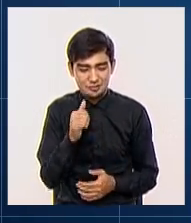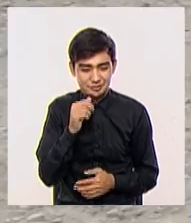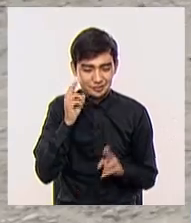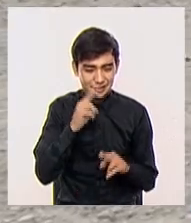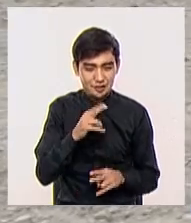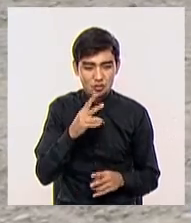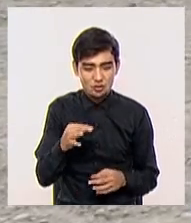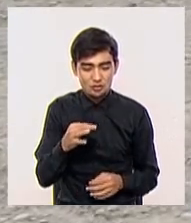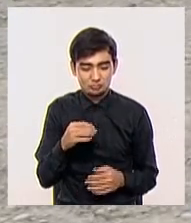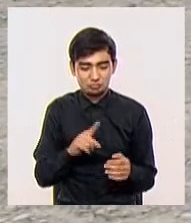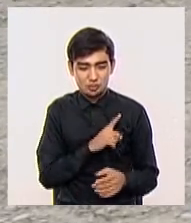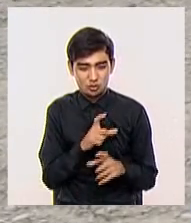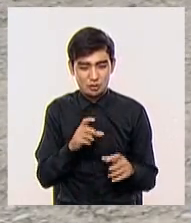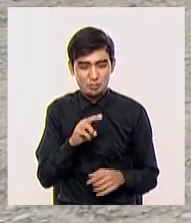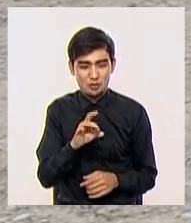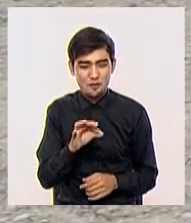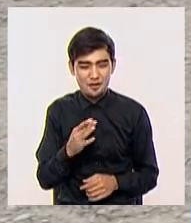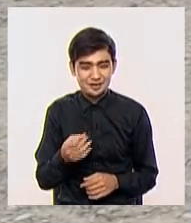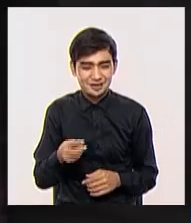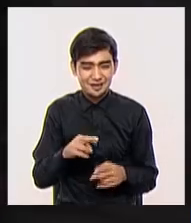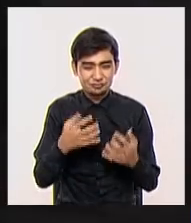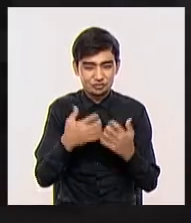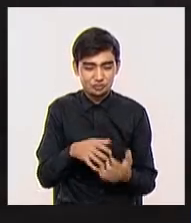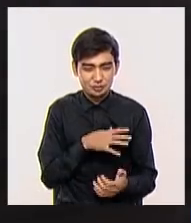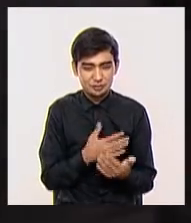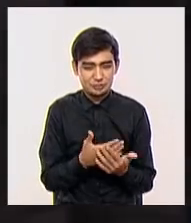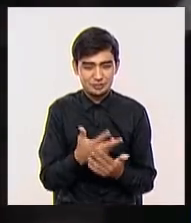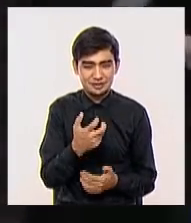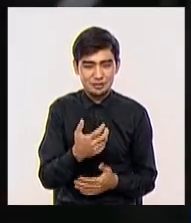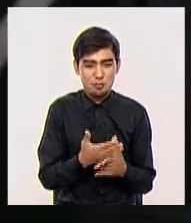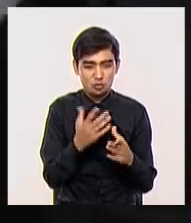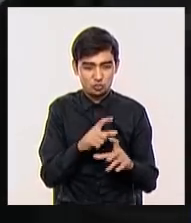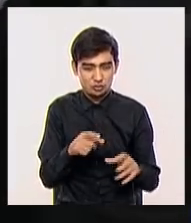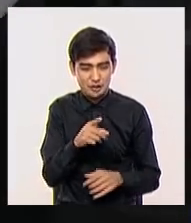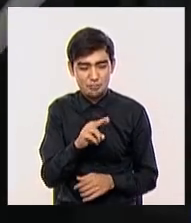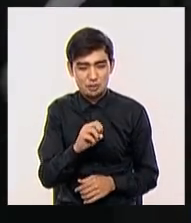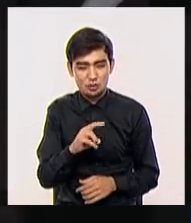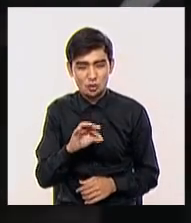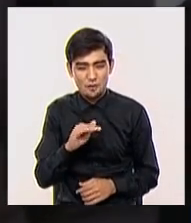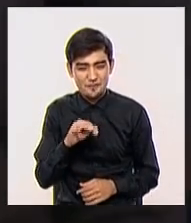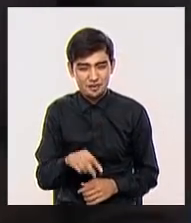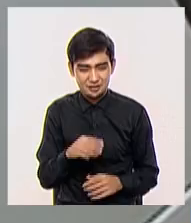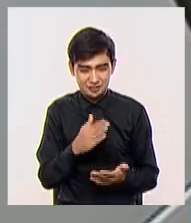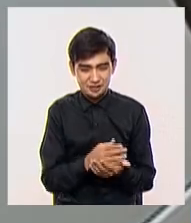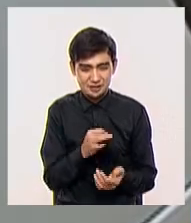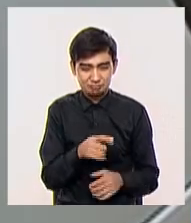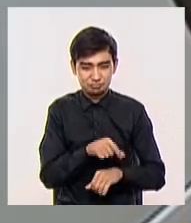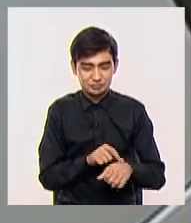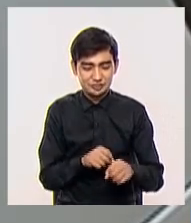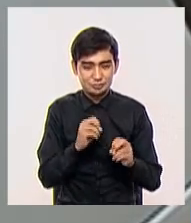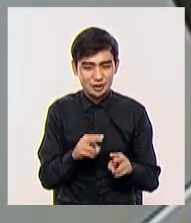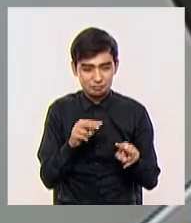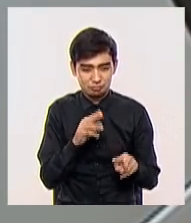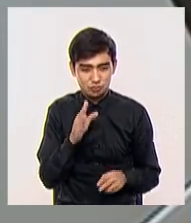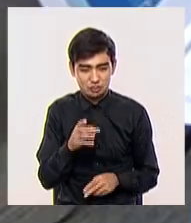белгісіз. Мамандардың айтуынша, пробациялық есепте отырғандардың ішінде 300-ден аса педофил бар. Оларға да бақылау білезіктері тағылмақ. Бірақ заңгер